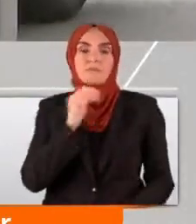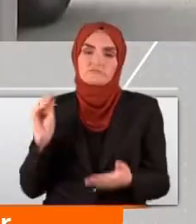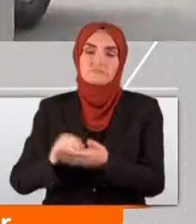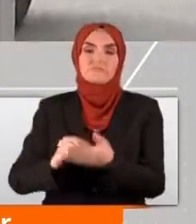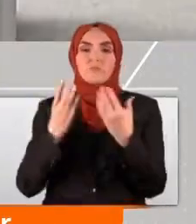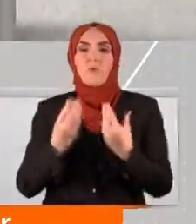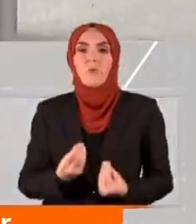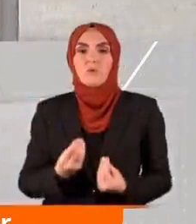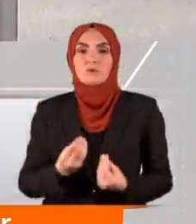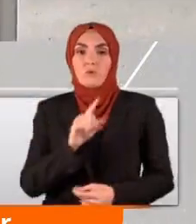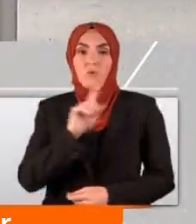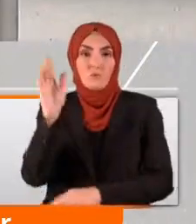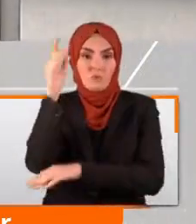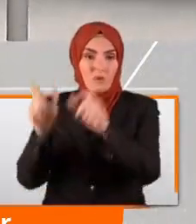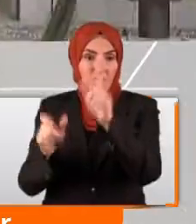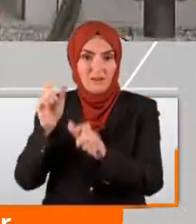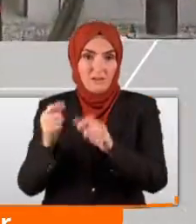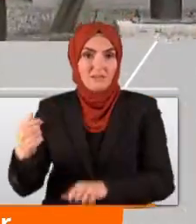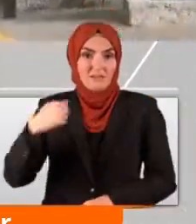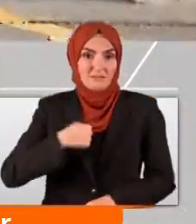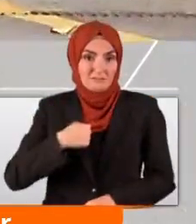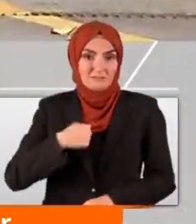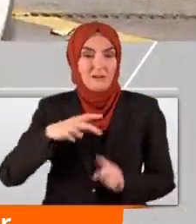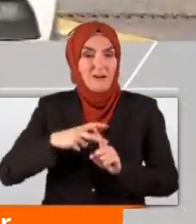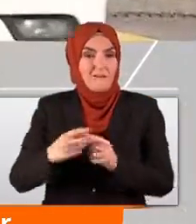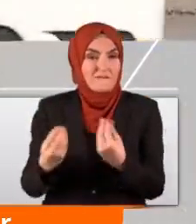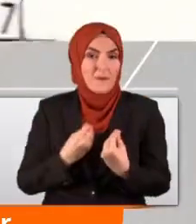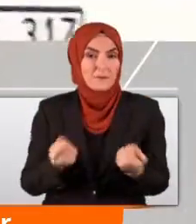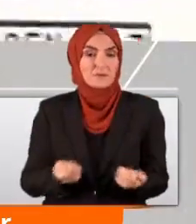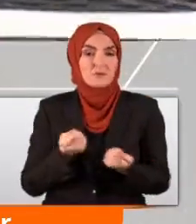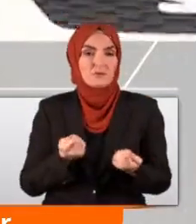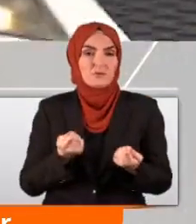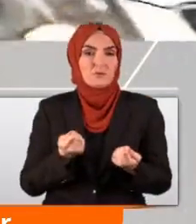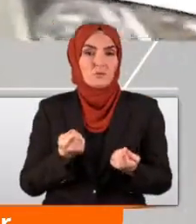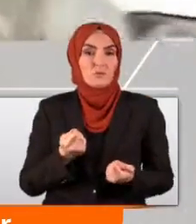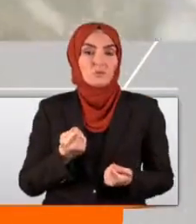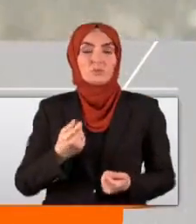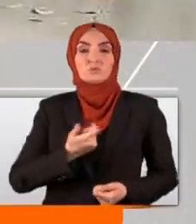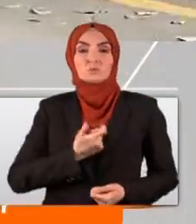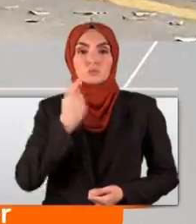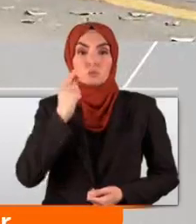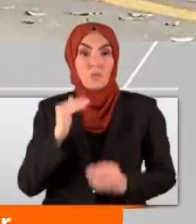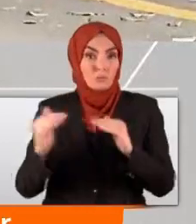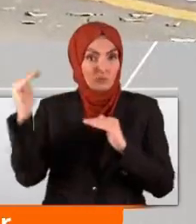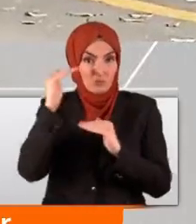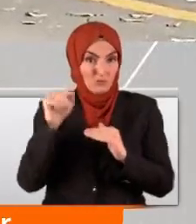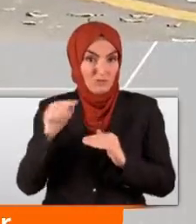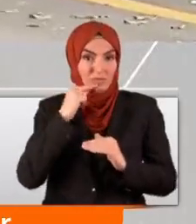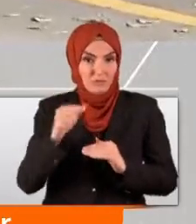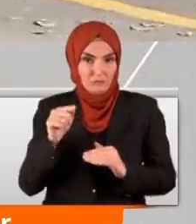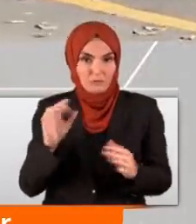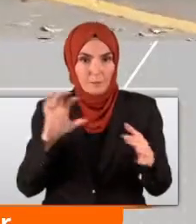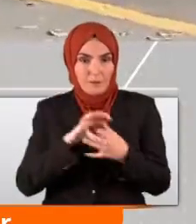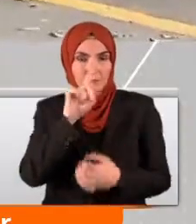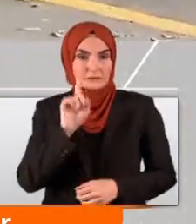büyükelçiyle bize ayar vermeye çalışıyorlar. Neymiş hukukun üstünlüğü? Hukukun üstünlüğünün hangi noktasına sığar? Bunu neyle